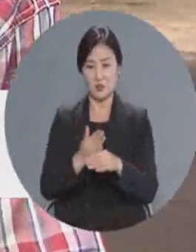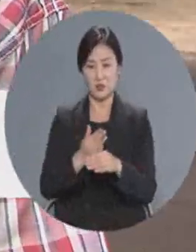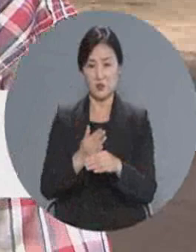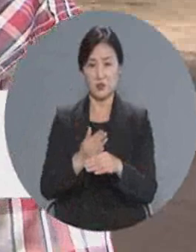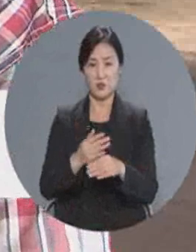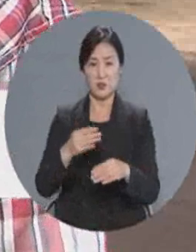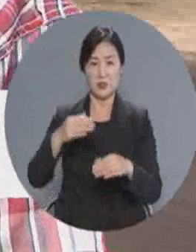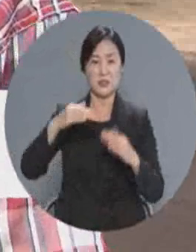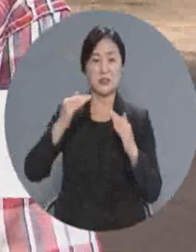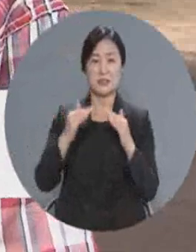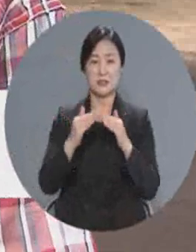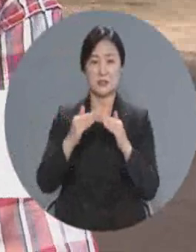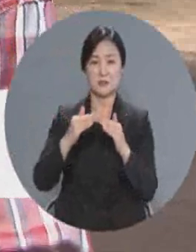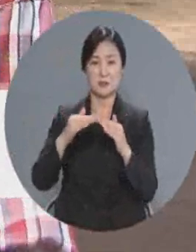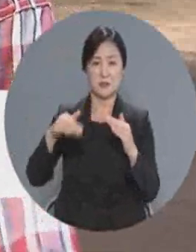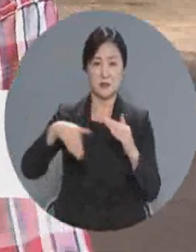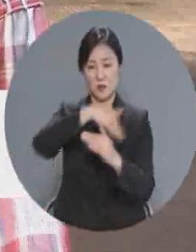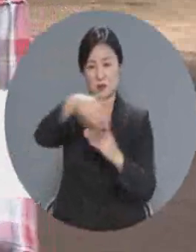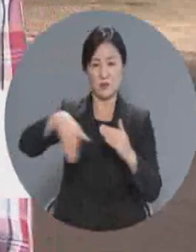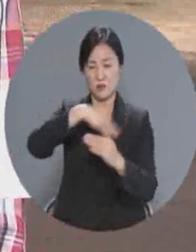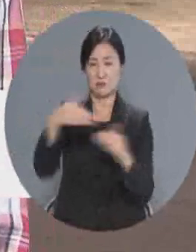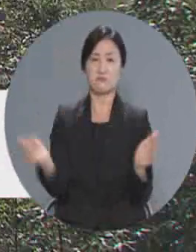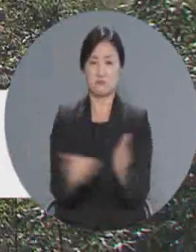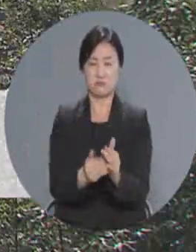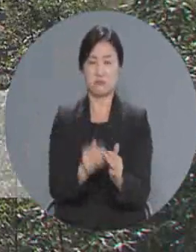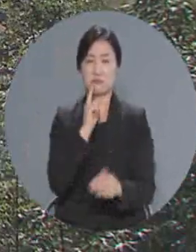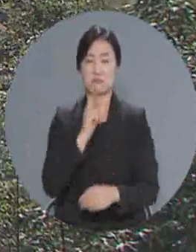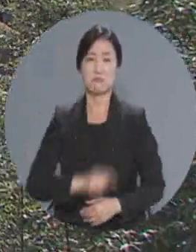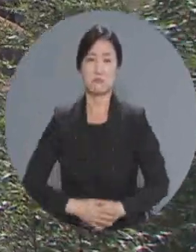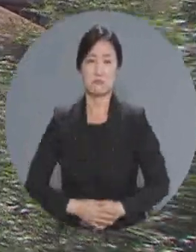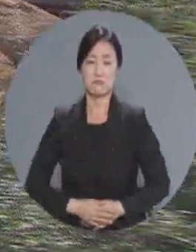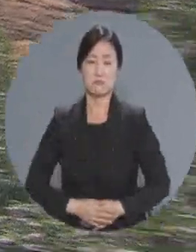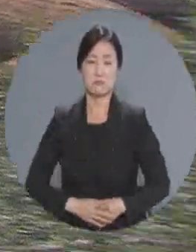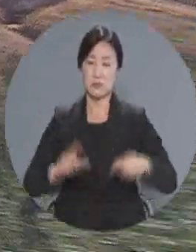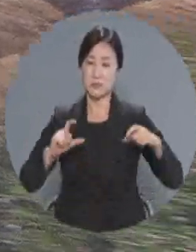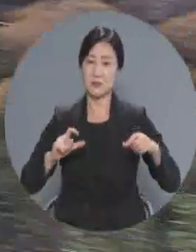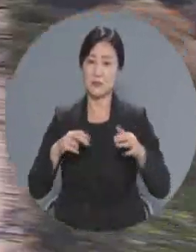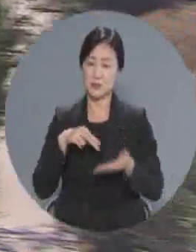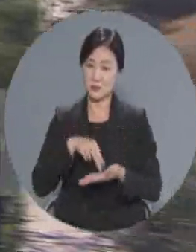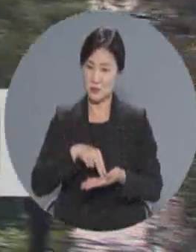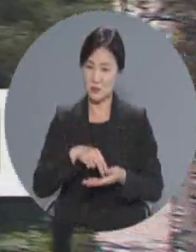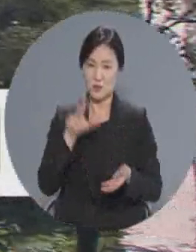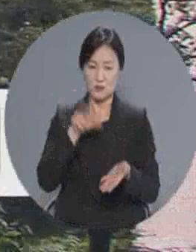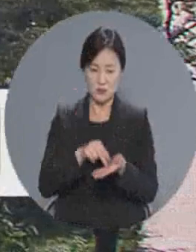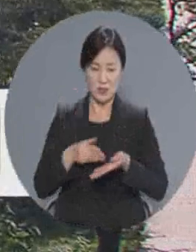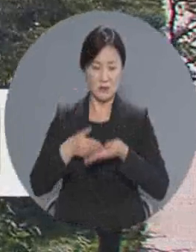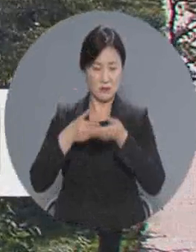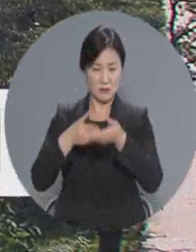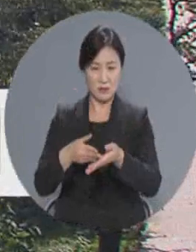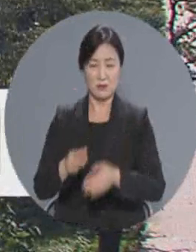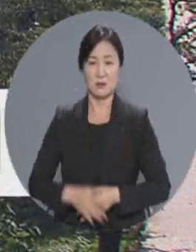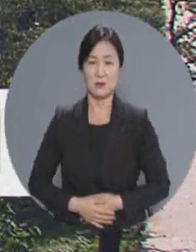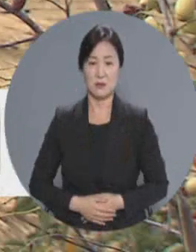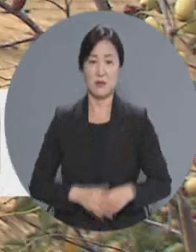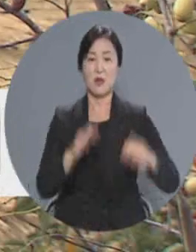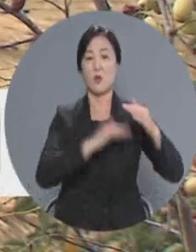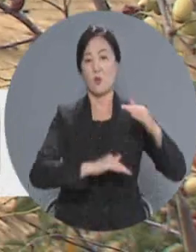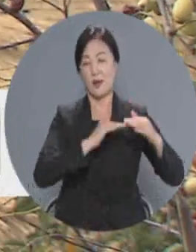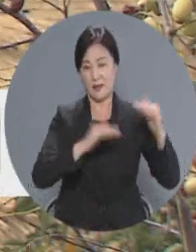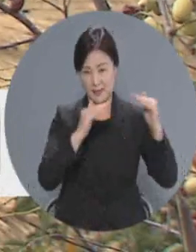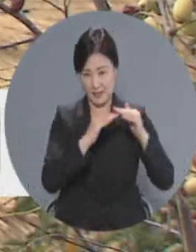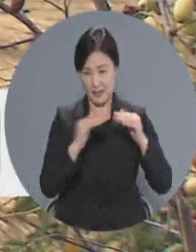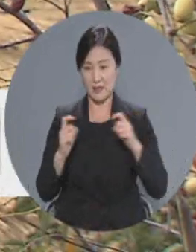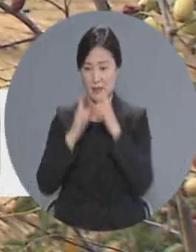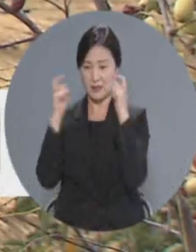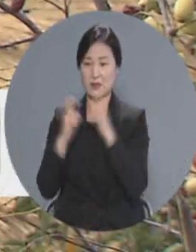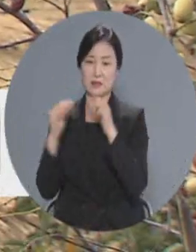집을 이렇게 끼어가지고 새끼로 묶어버리는 거예요. 주민들은 이 같은 문제점을 제시하며 관가도 민가처럼 자신들이